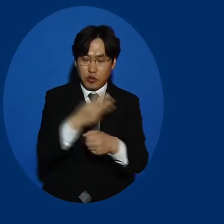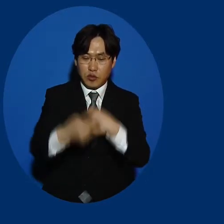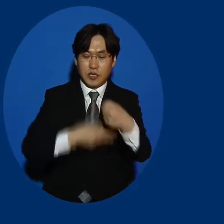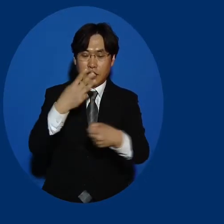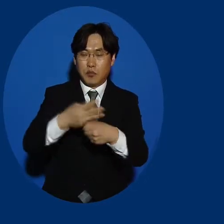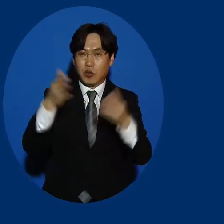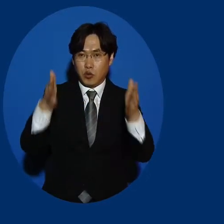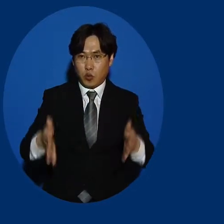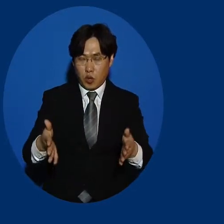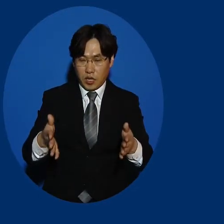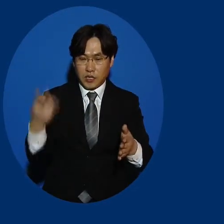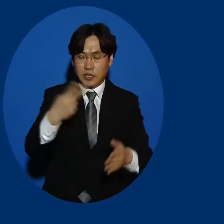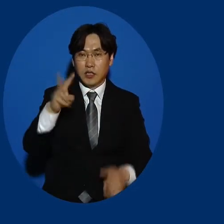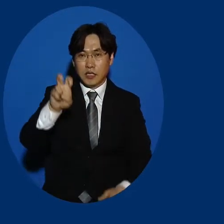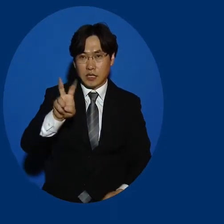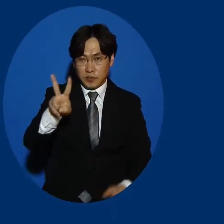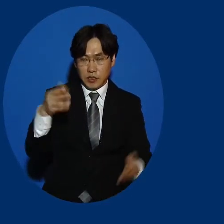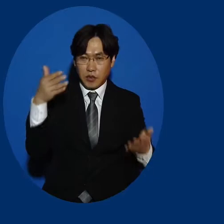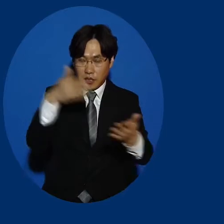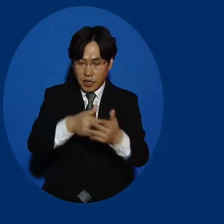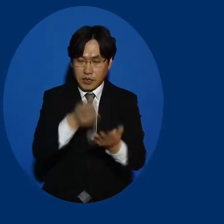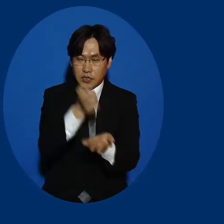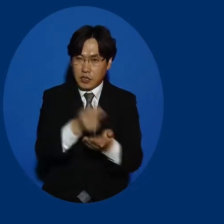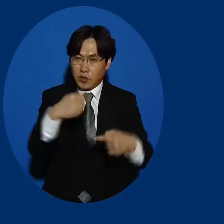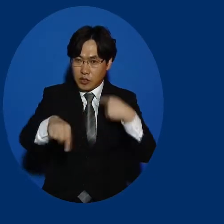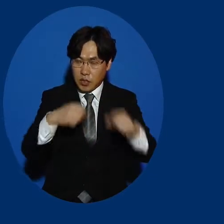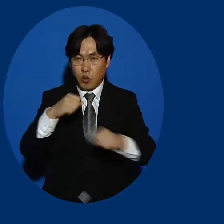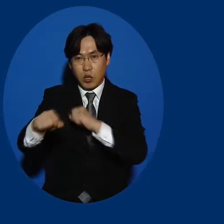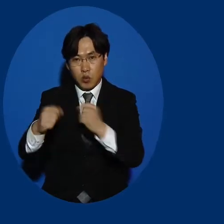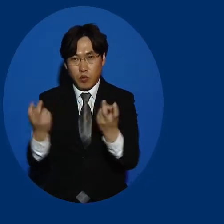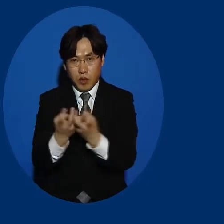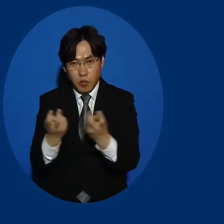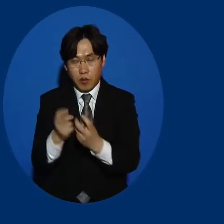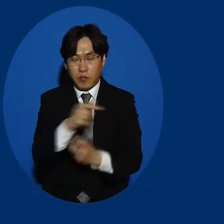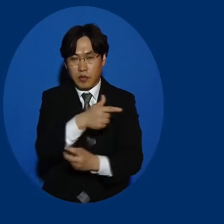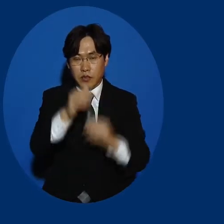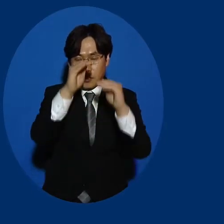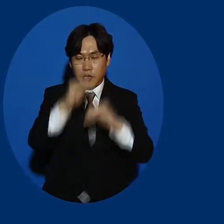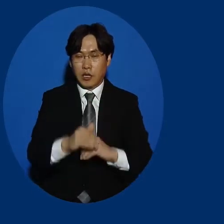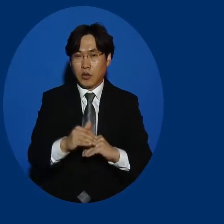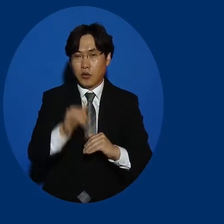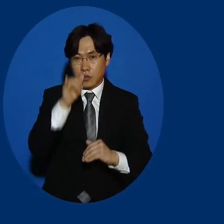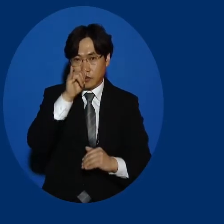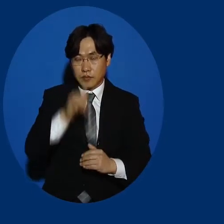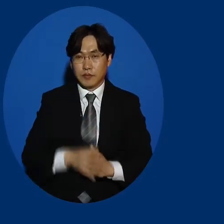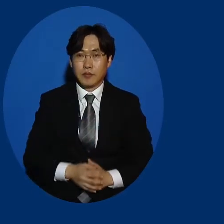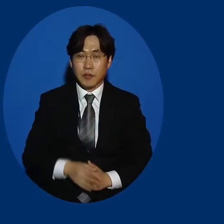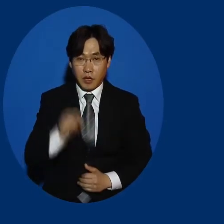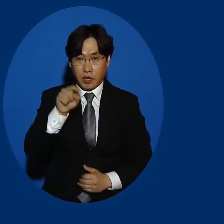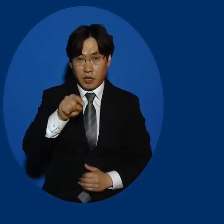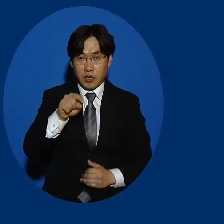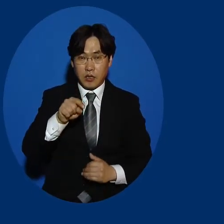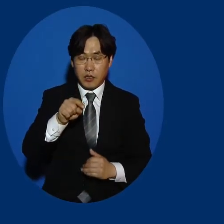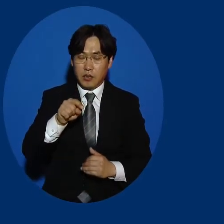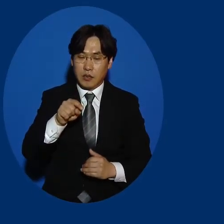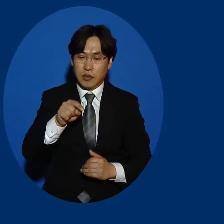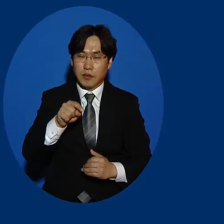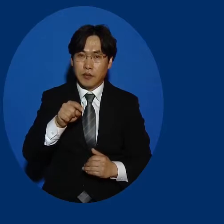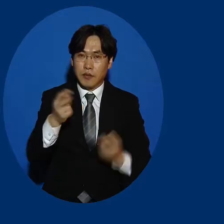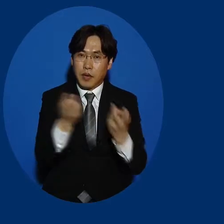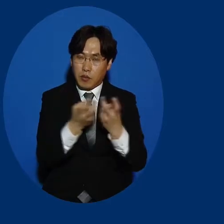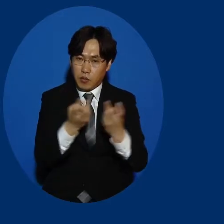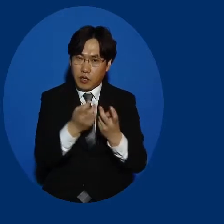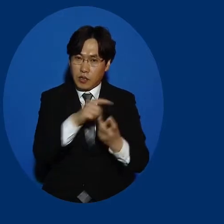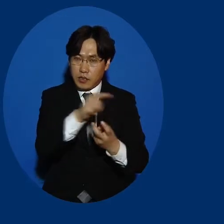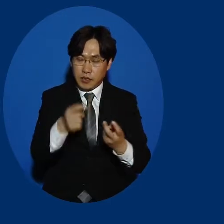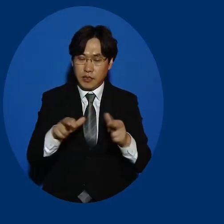그런 정책과 어떤 그런 활동 방안에 대한 이제 내용인데요. 여기에 보면은